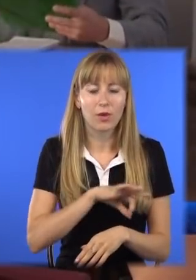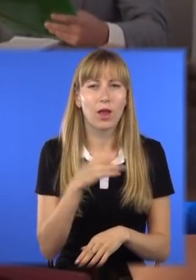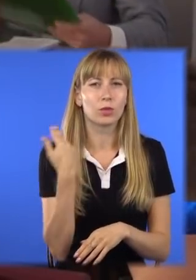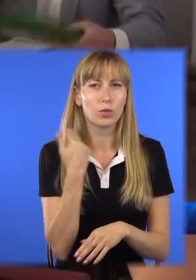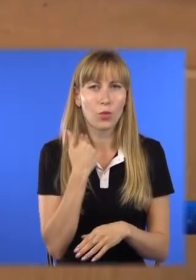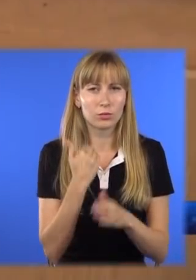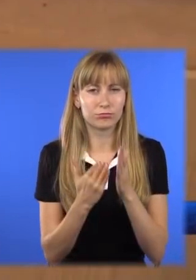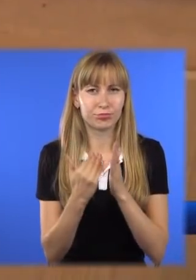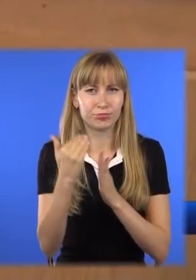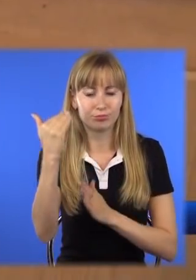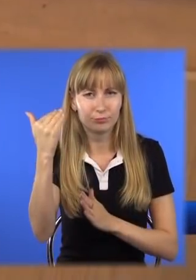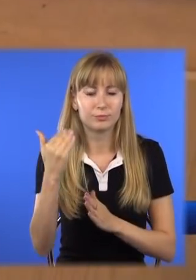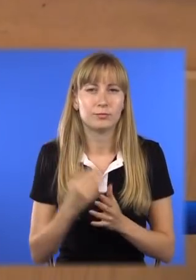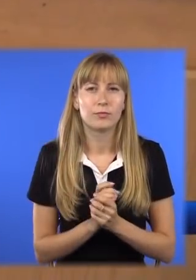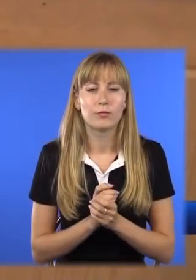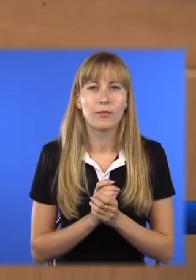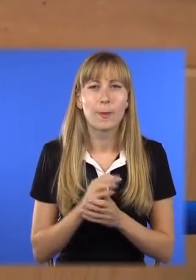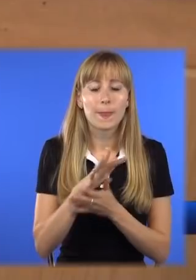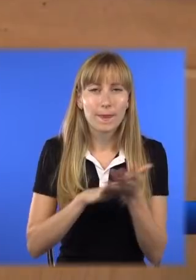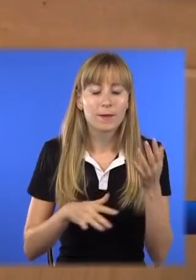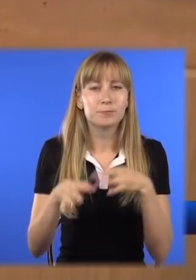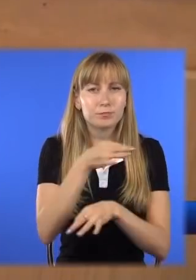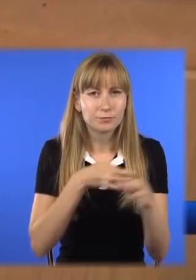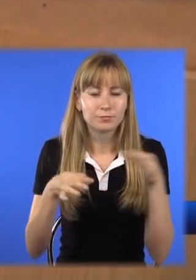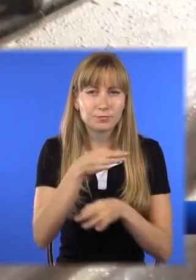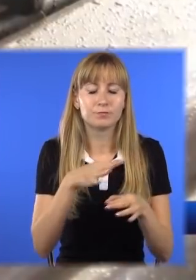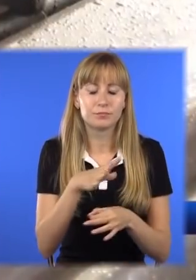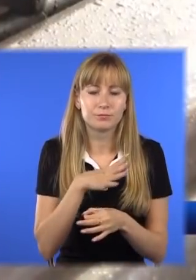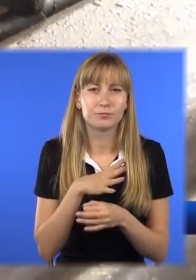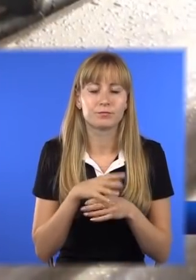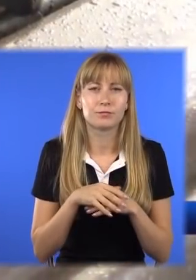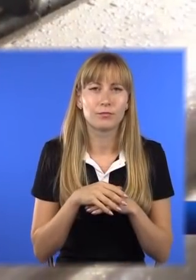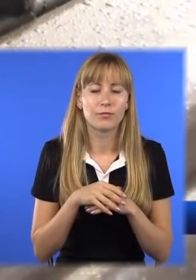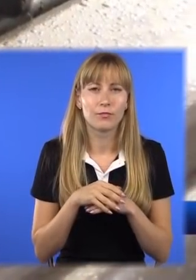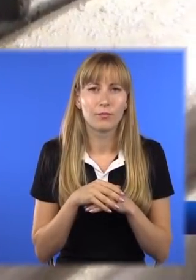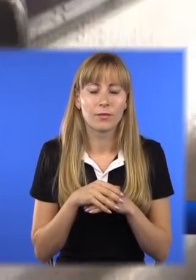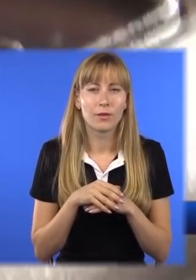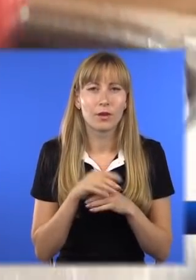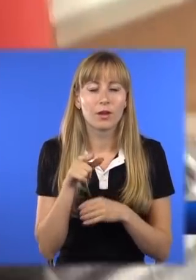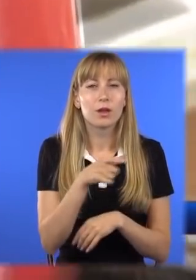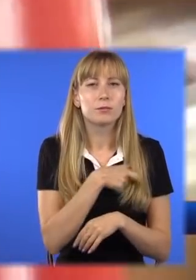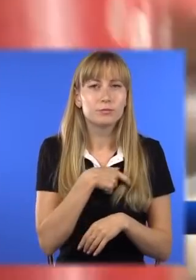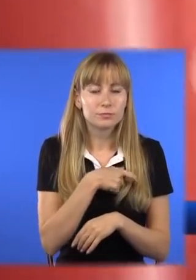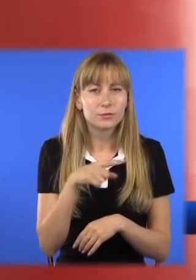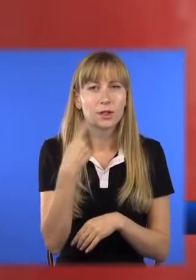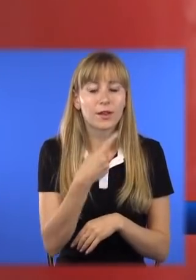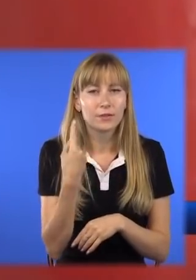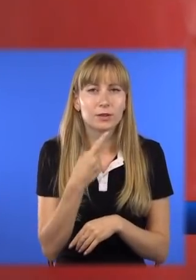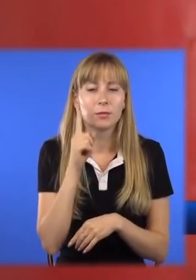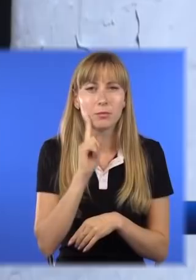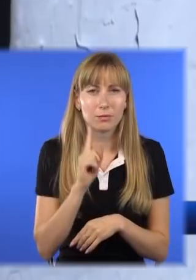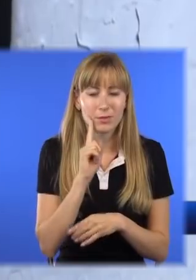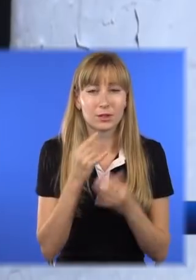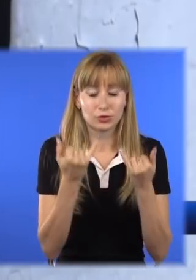депутатів міськради із питань житлово-комунального господарства. У міськвиконкомі кажуть, на сьогодні Криворіг практично